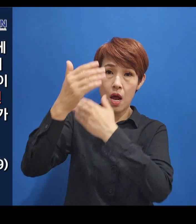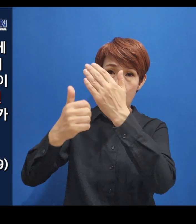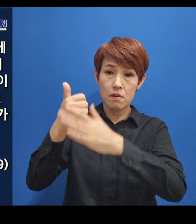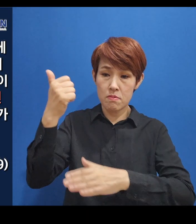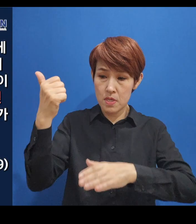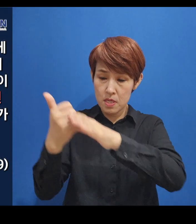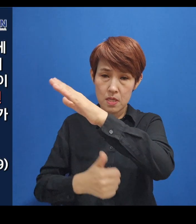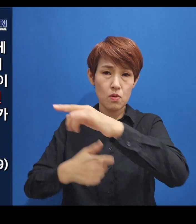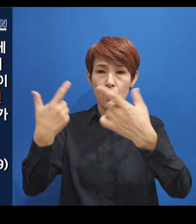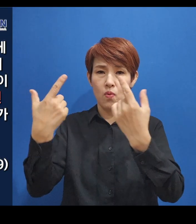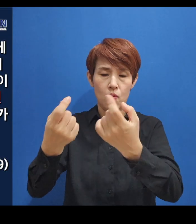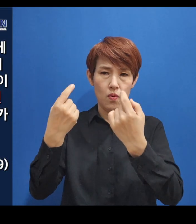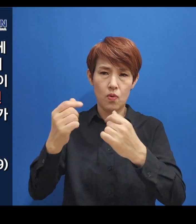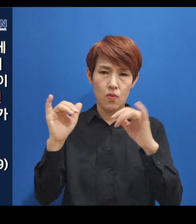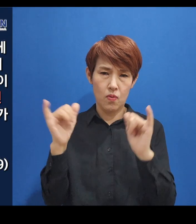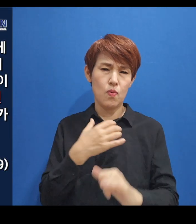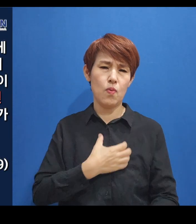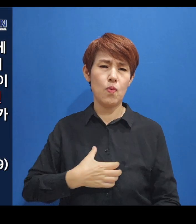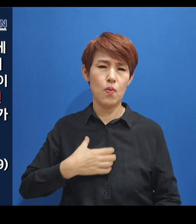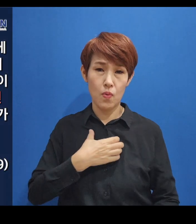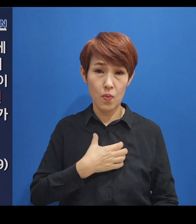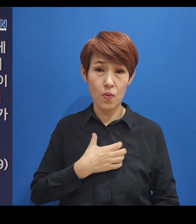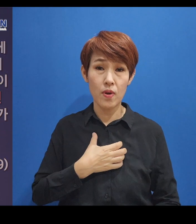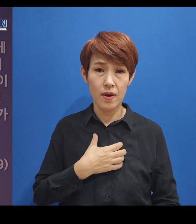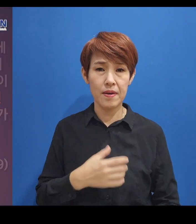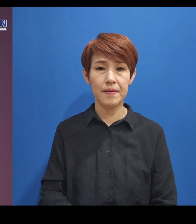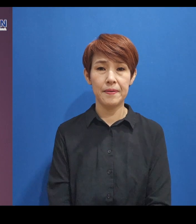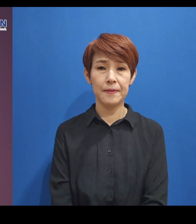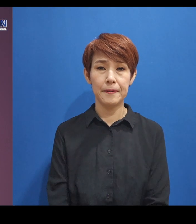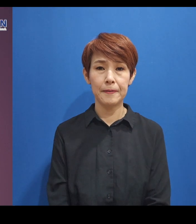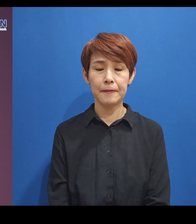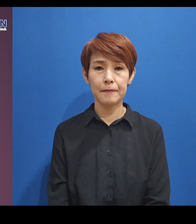하나님을 대적하는 자가 될까 하노라.